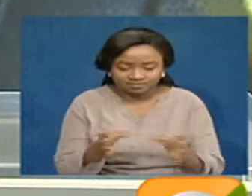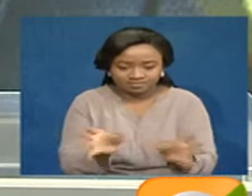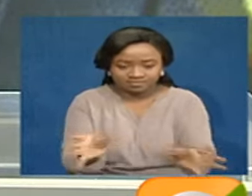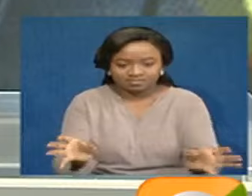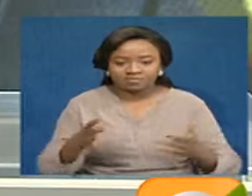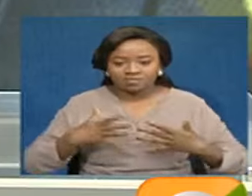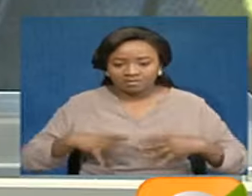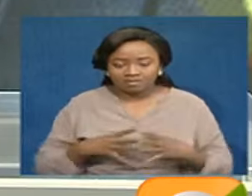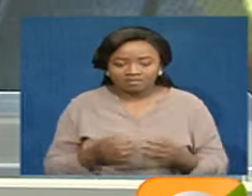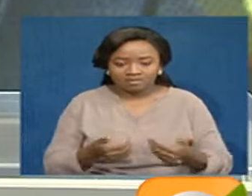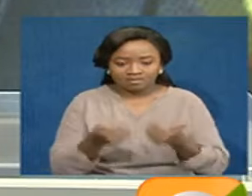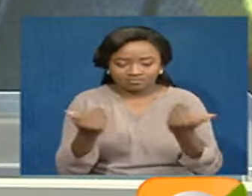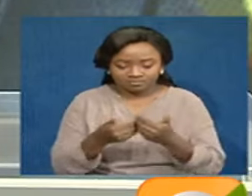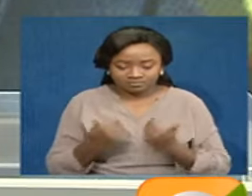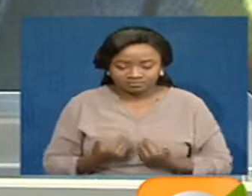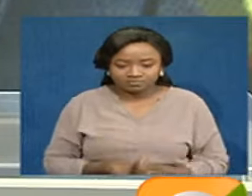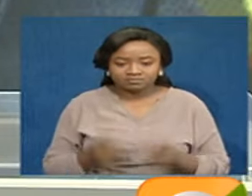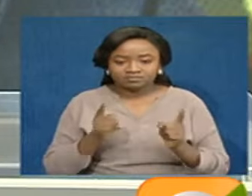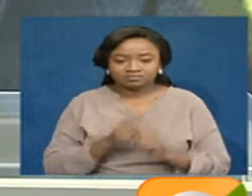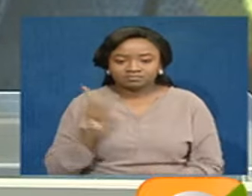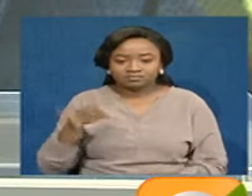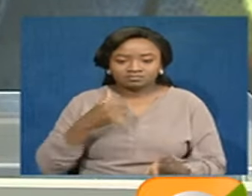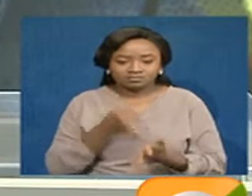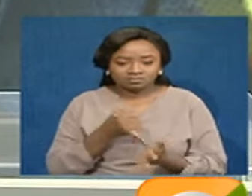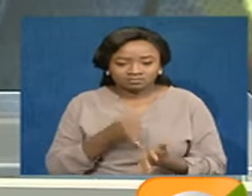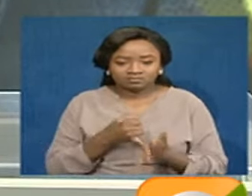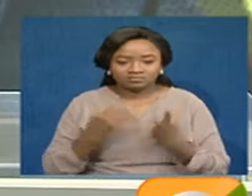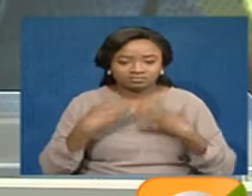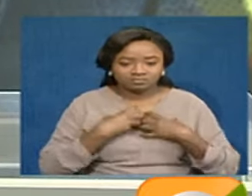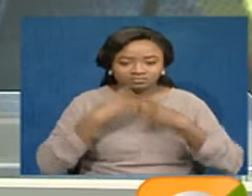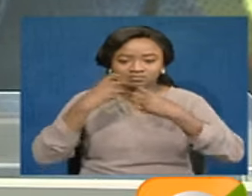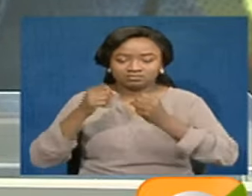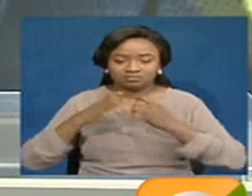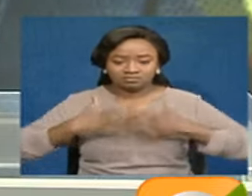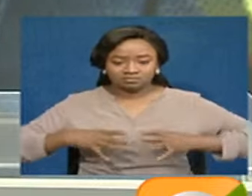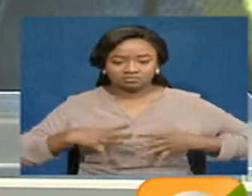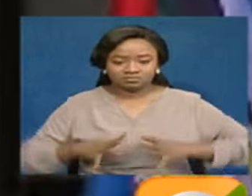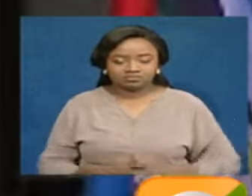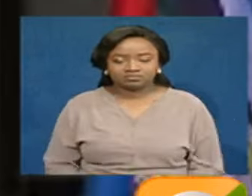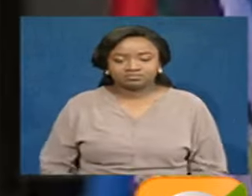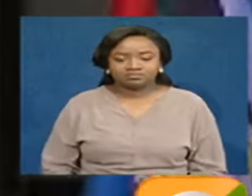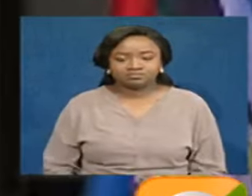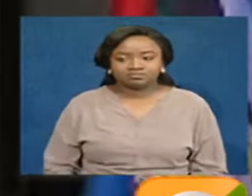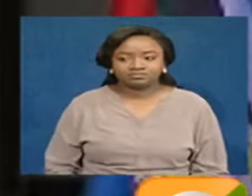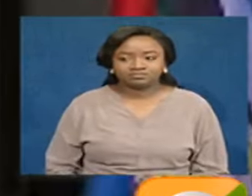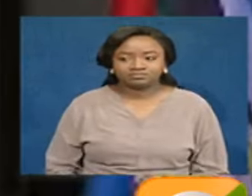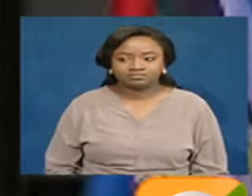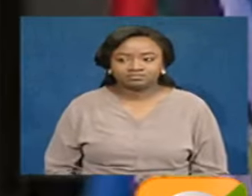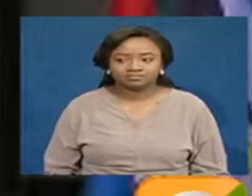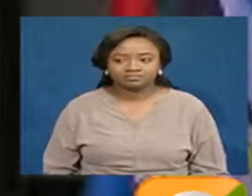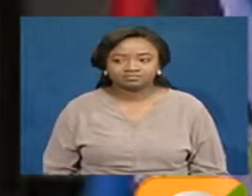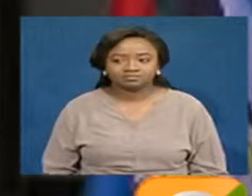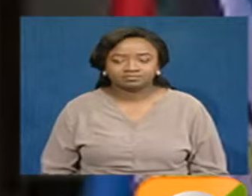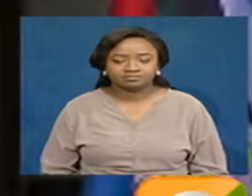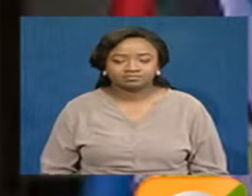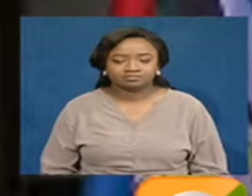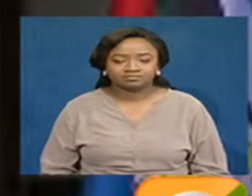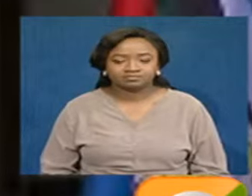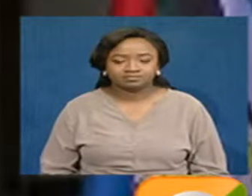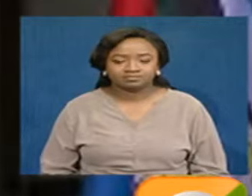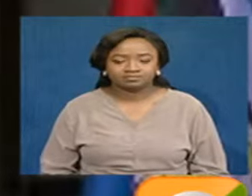kitaifa, akijitenga na tuhuma za kuhusika na utekaji nyara wa wananchi. We should heal our